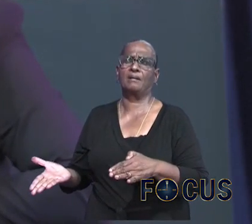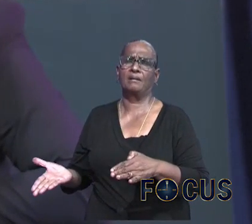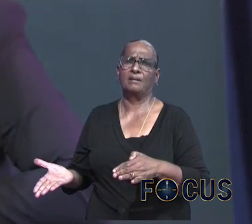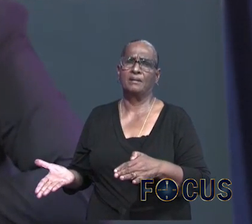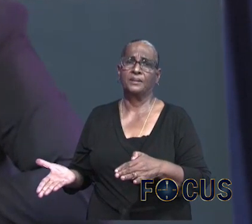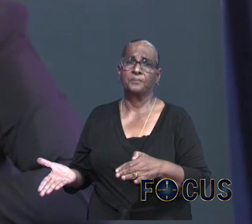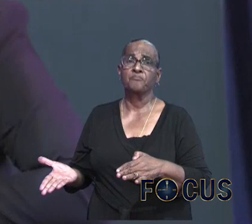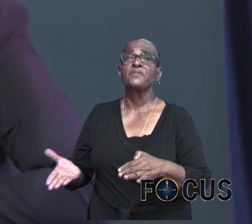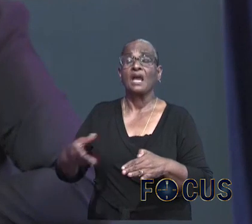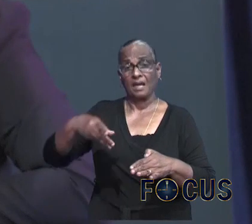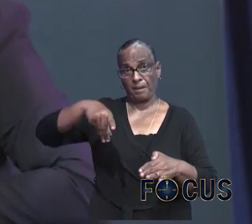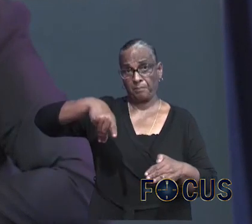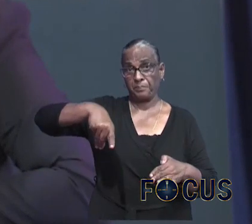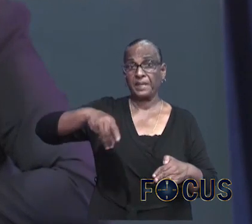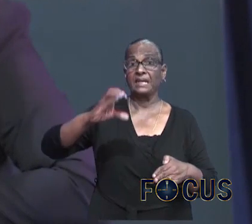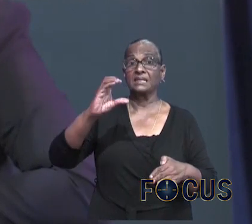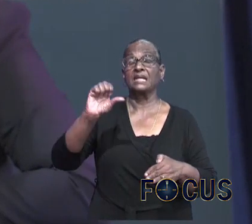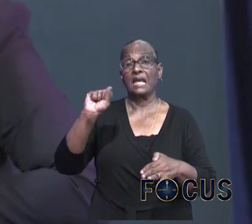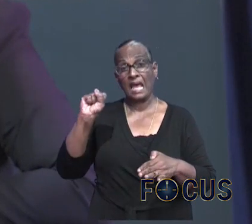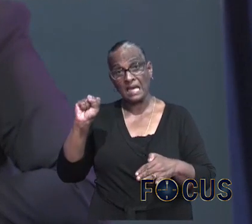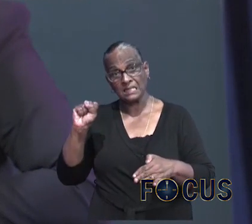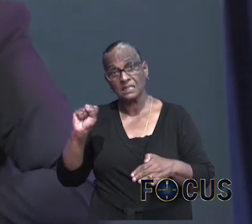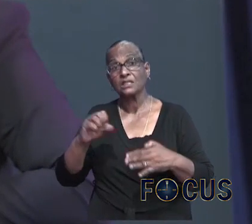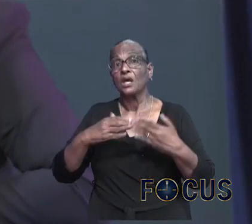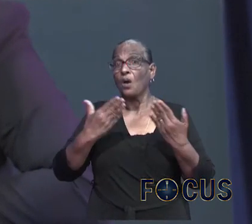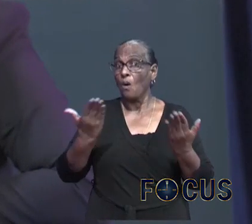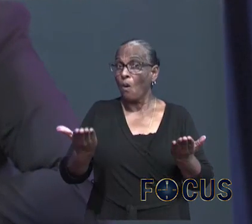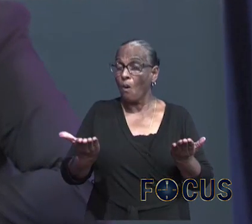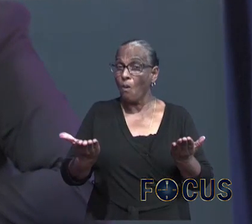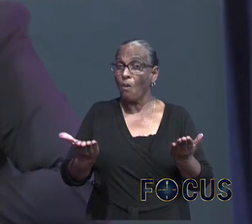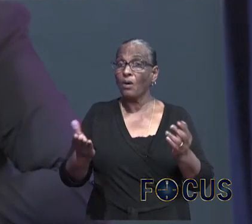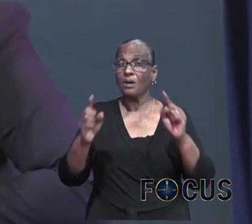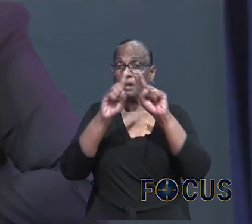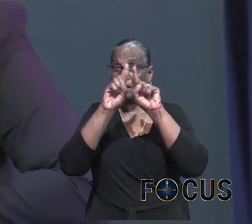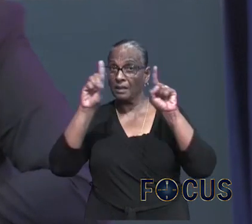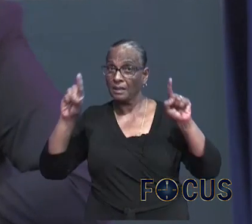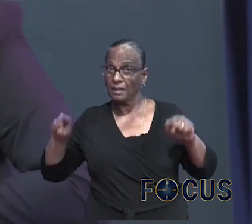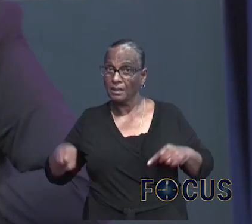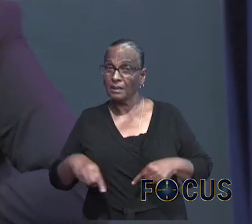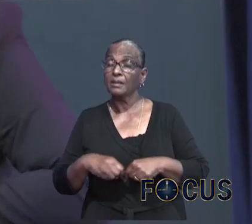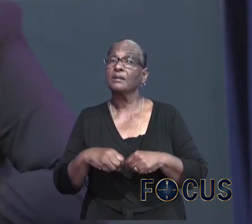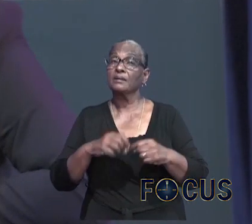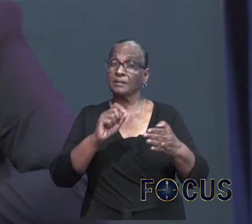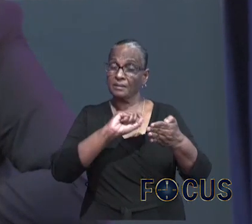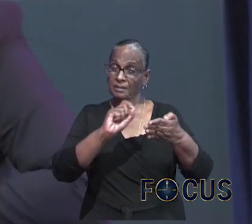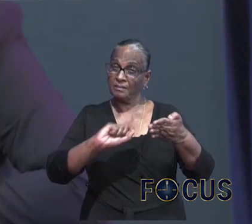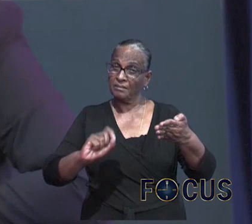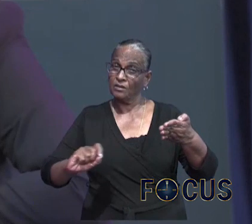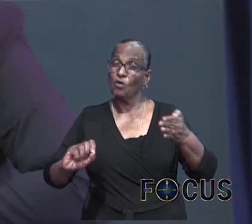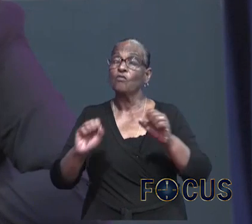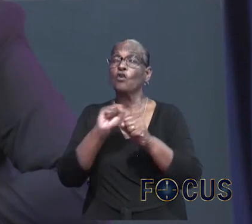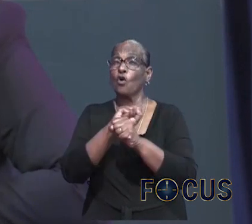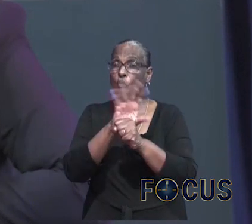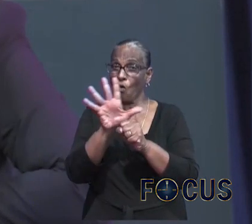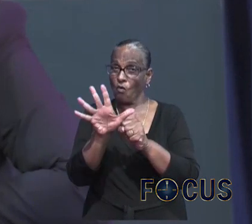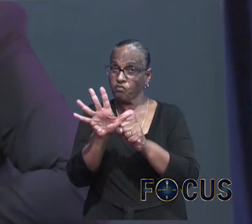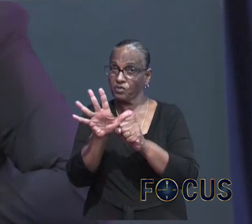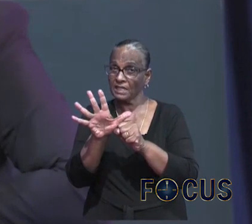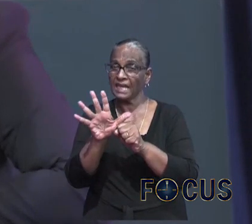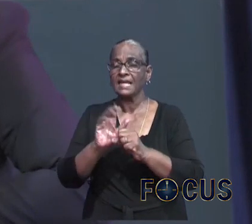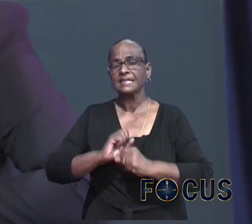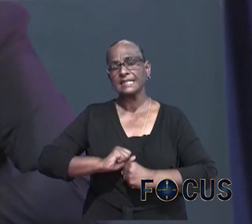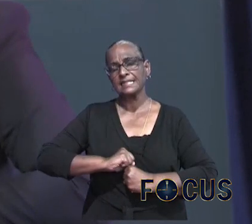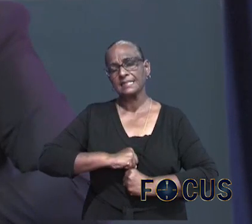Daarnaast heeft het PCS komende week ook een artikel dat zij gaan uitbrengen over COVID en